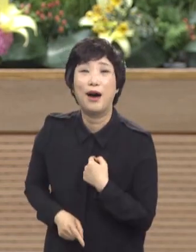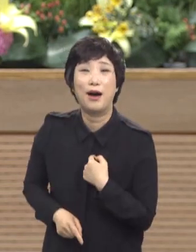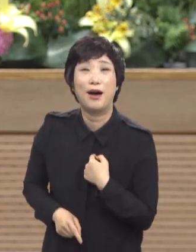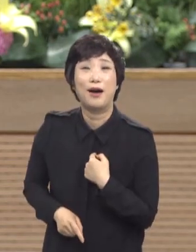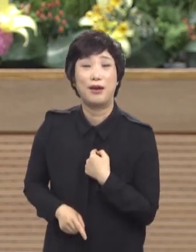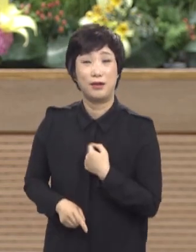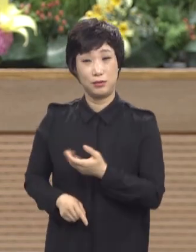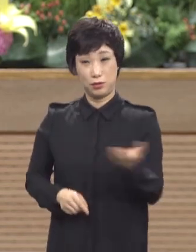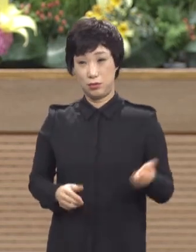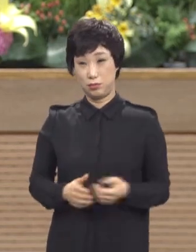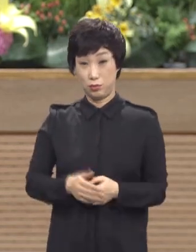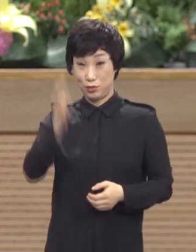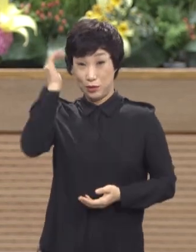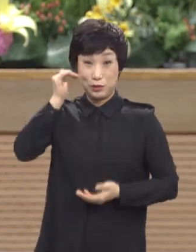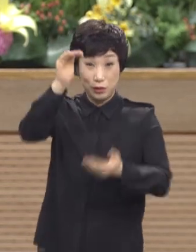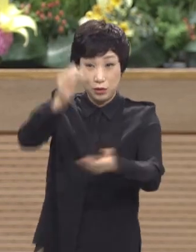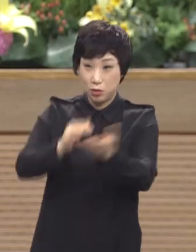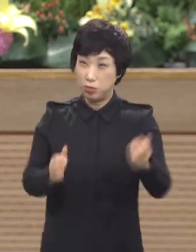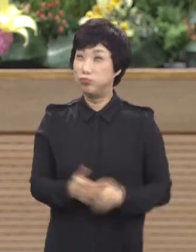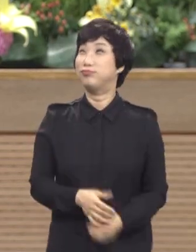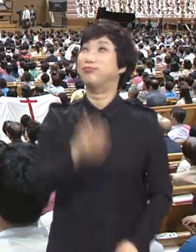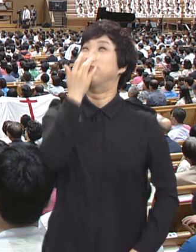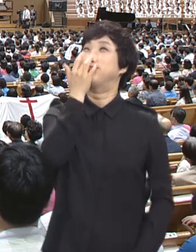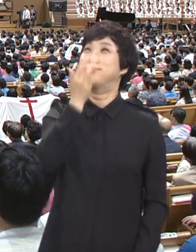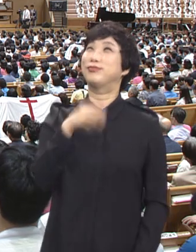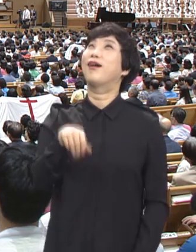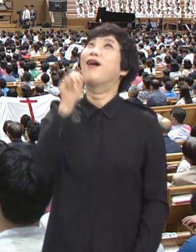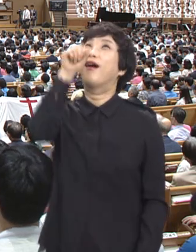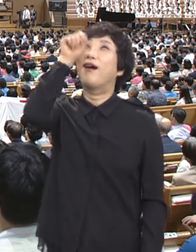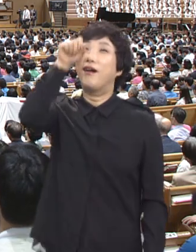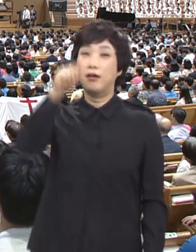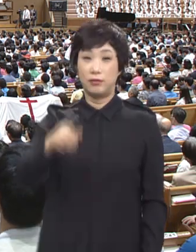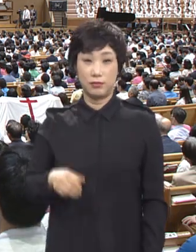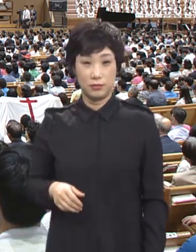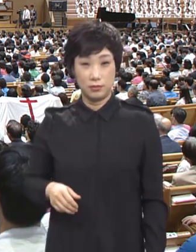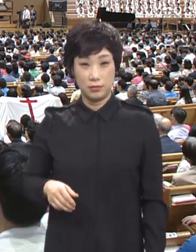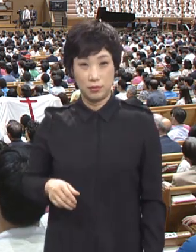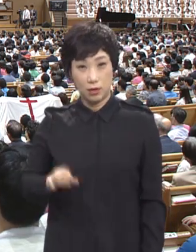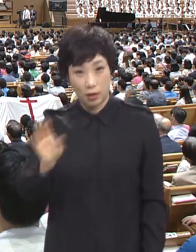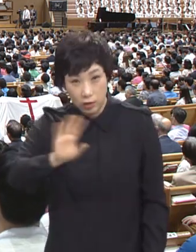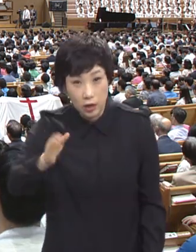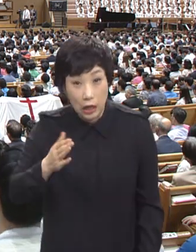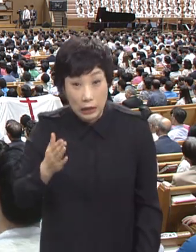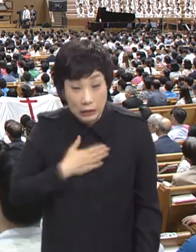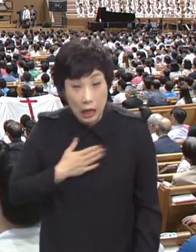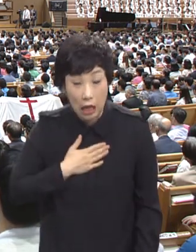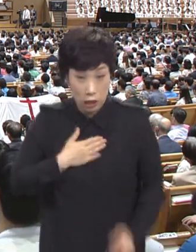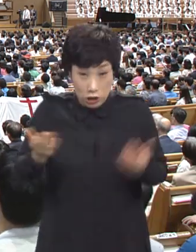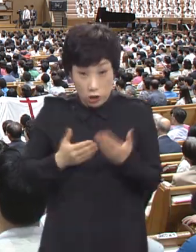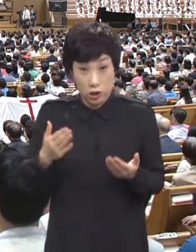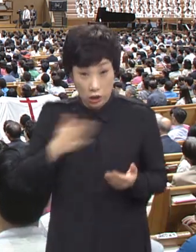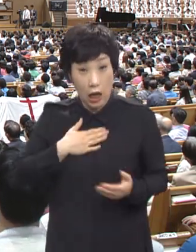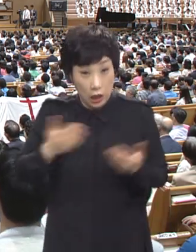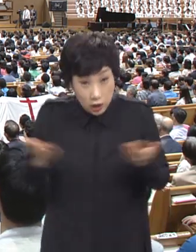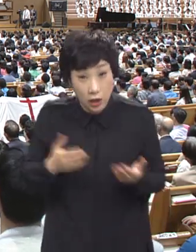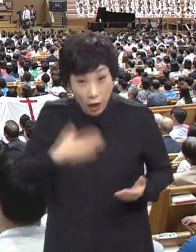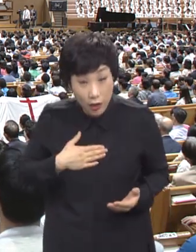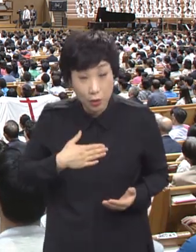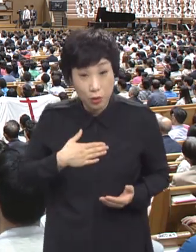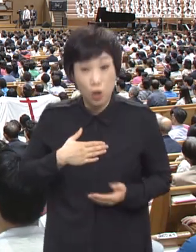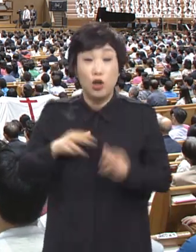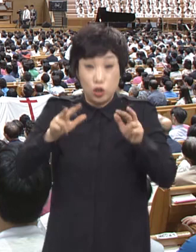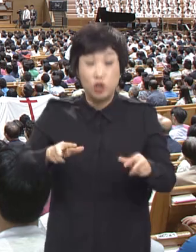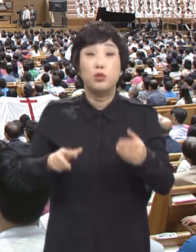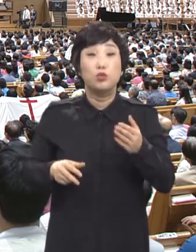뭔가 얘기 소리를 자기 얘기가 아닌 것 같아. 아멘 소리 들어보니까 내 얘기라니까?